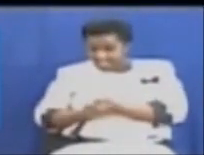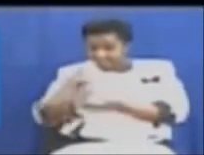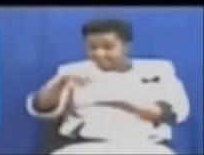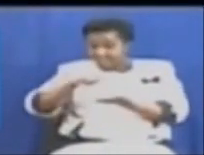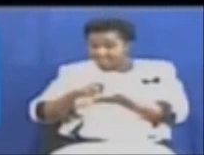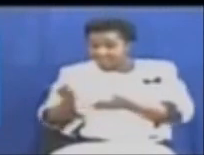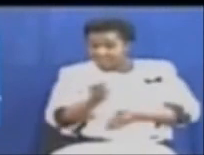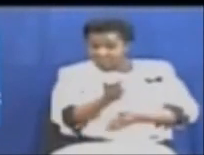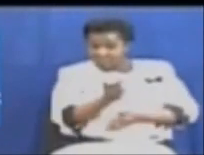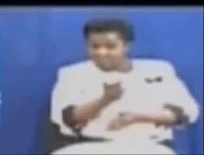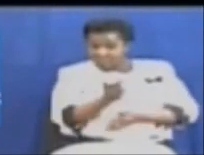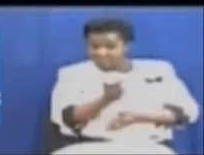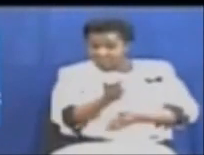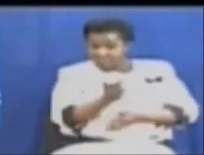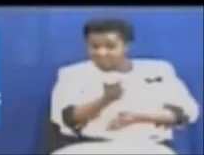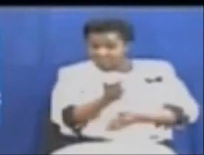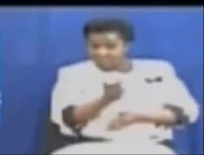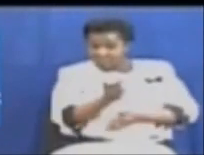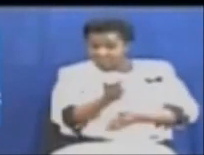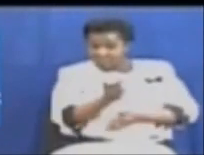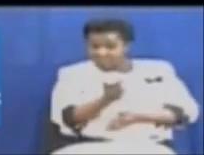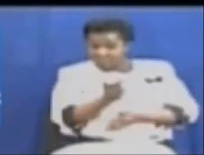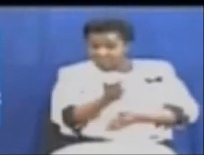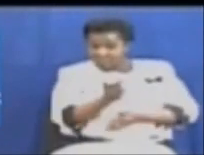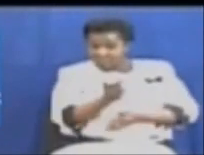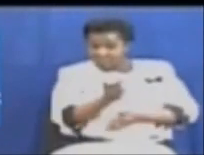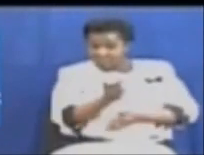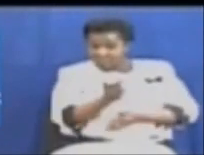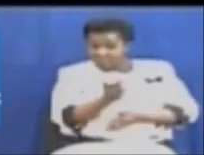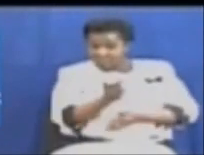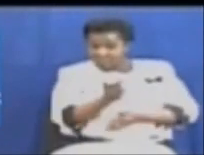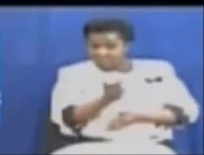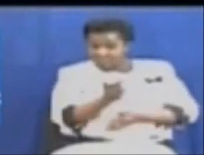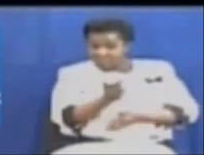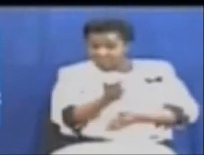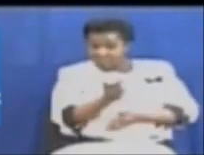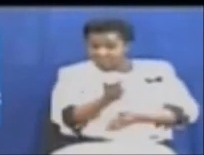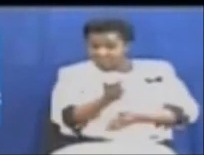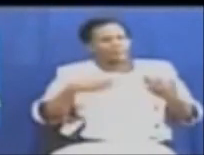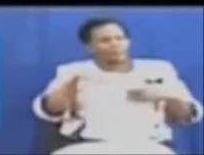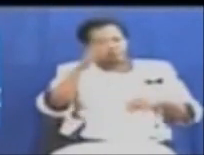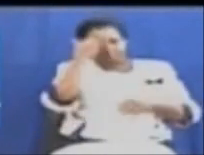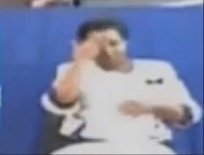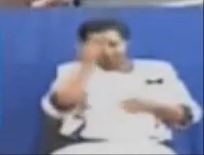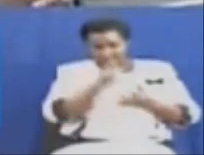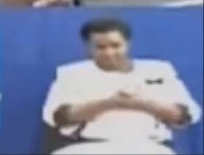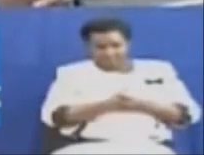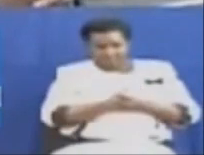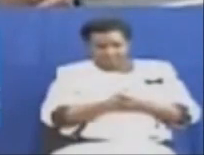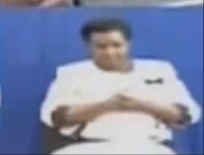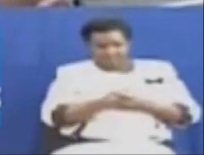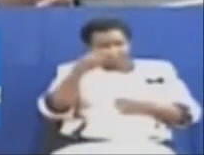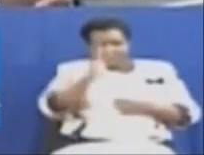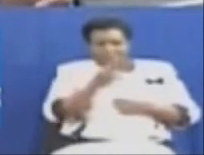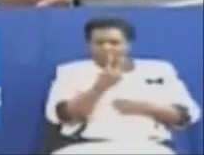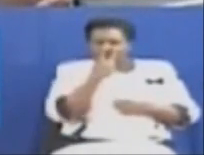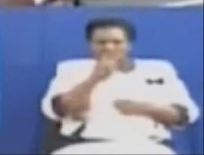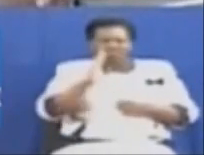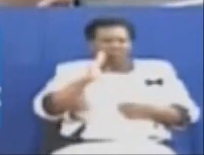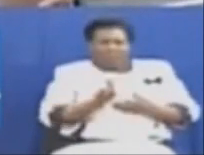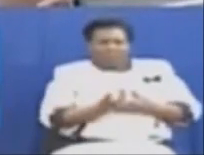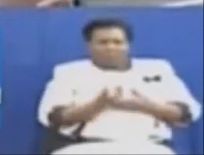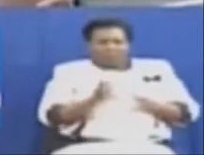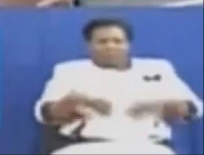kipekee Mheshimiwa Mbunge amekuwa akipigania barabara hii kwa muda mrefu. Naomba nimhakikishie Mheshimiwa Mbunge, usanifu wa barabara